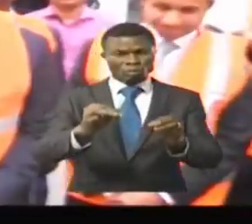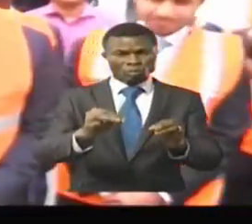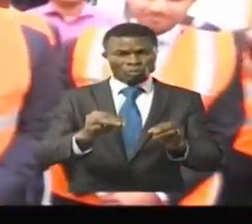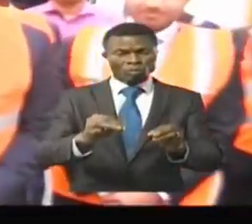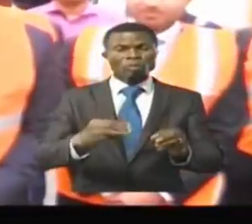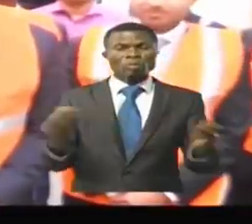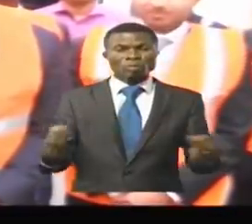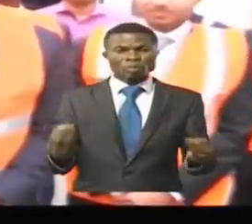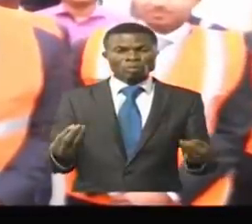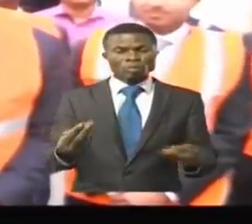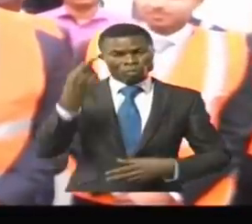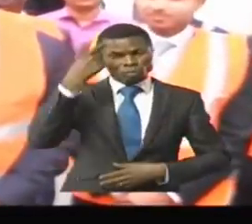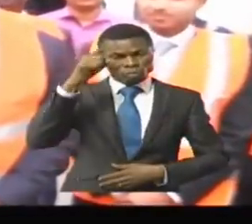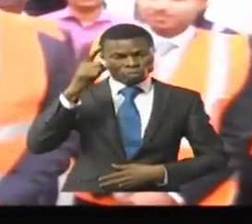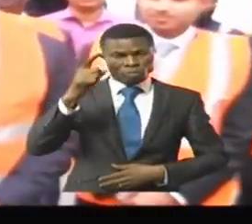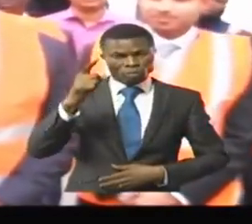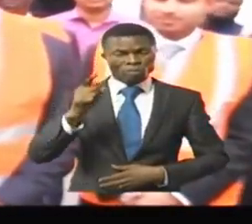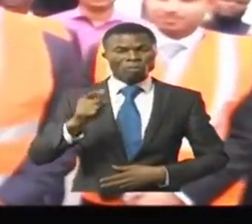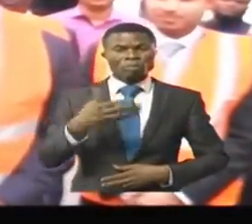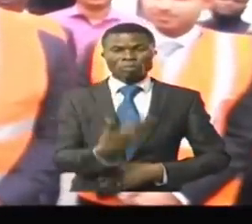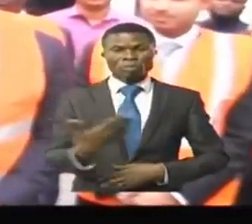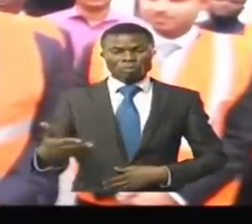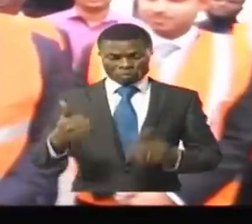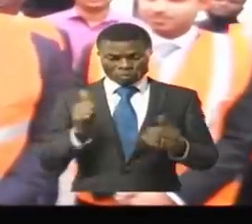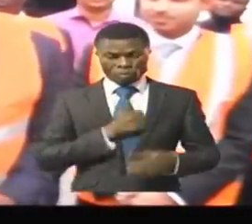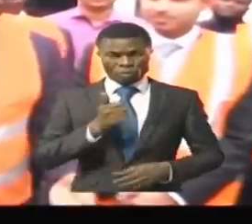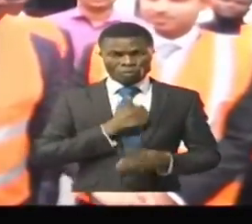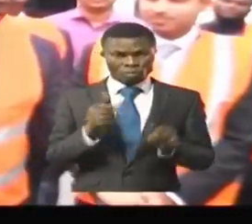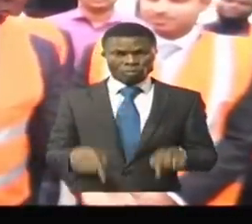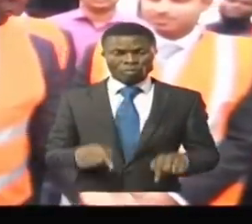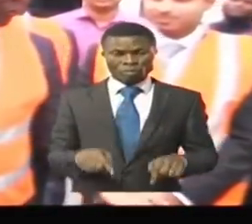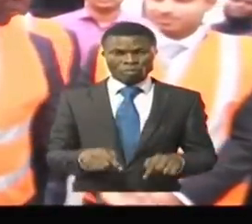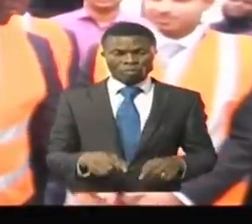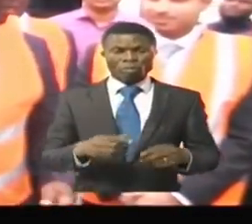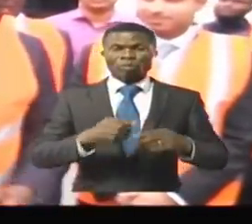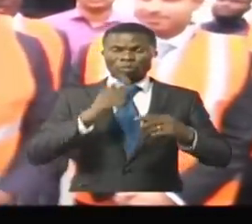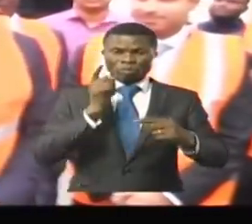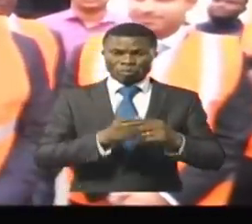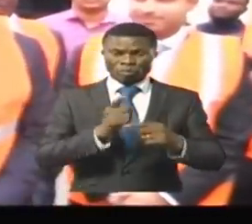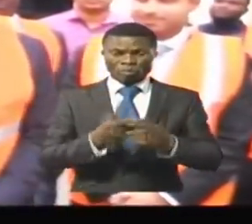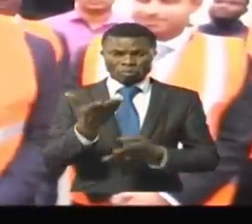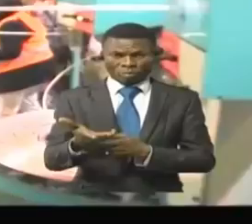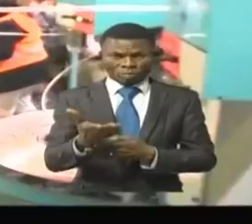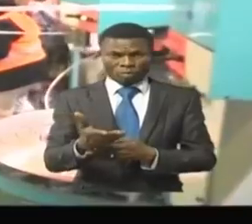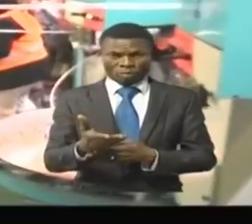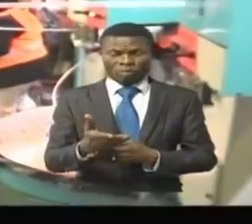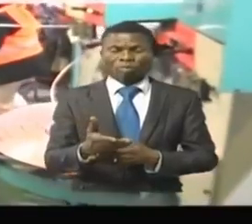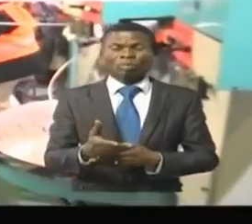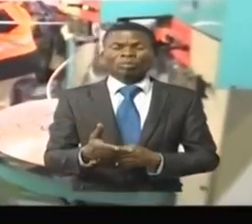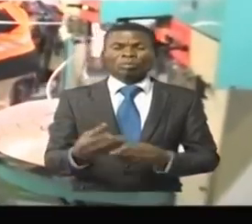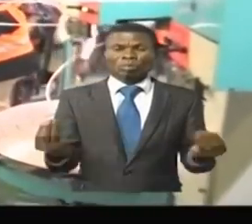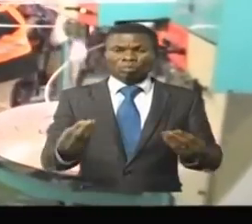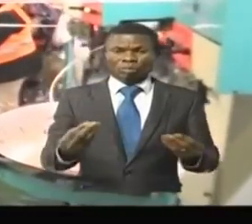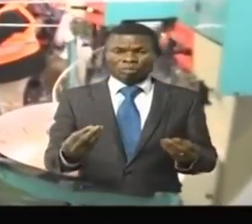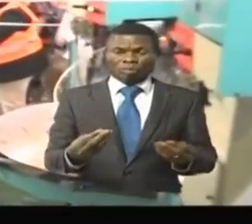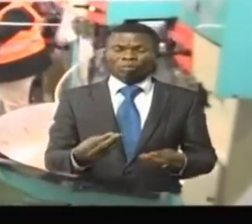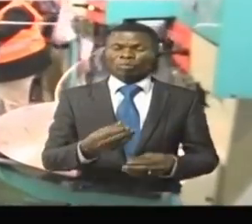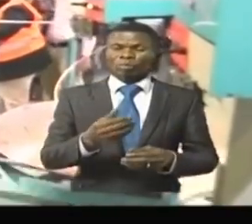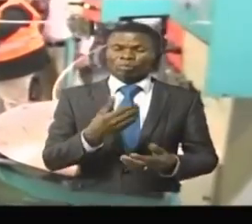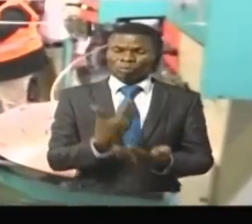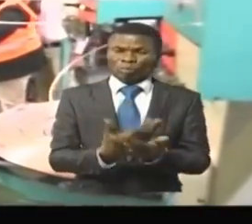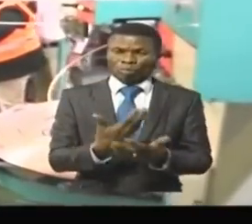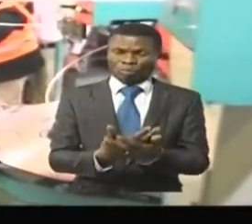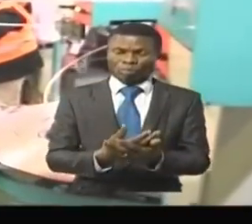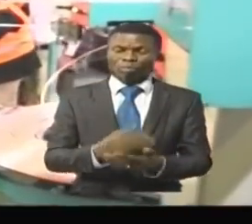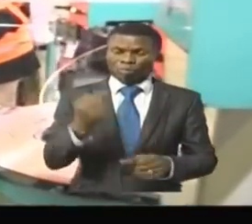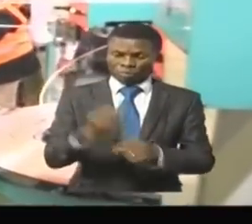faire pour que nos matières premières, notamment le cuivre, puisque c'est de ça qu'il s'agit, puissent être le plus possible